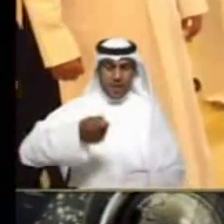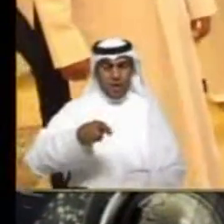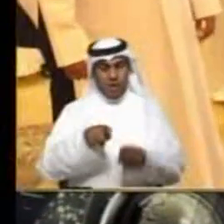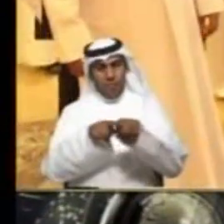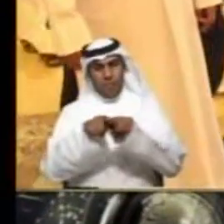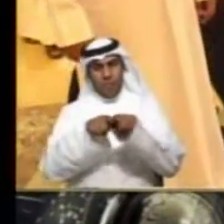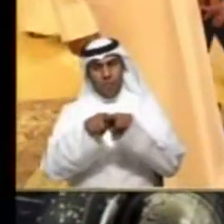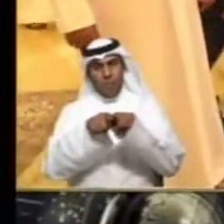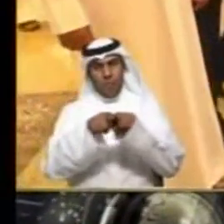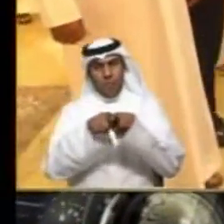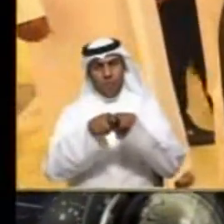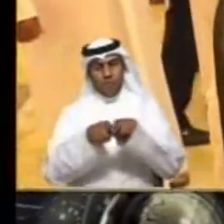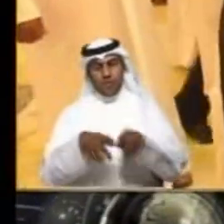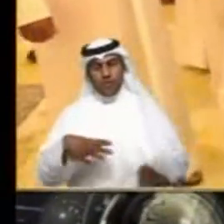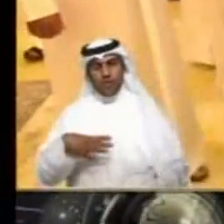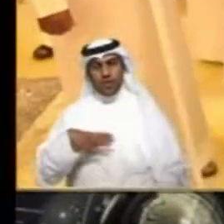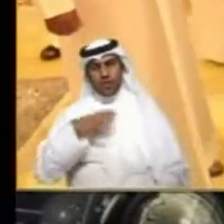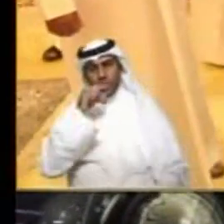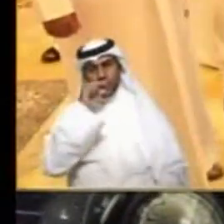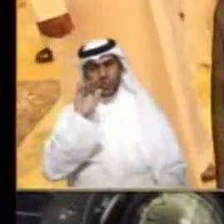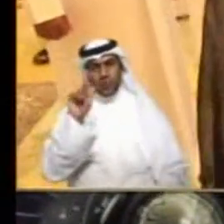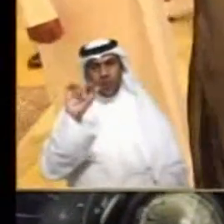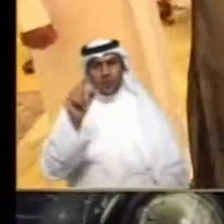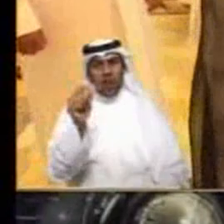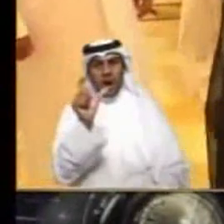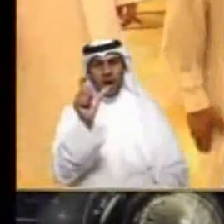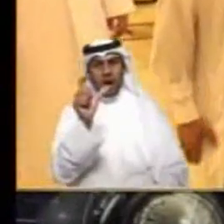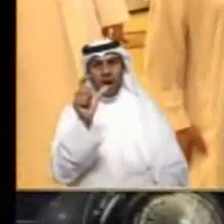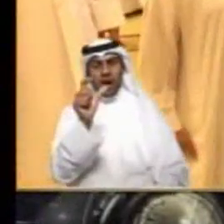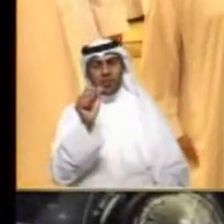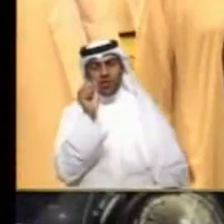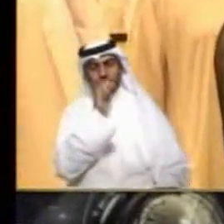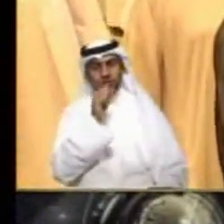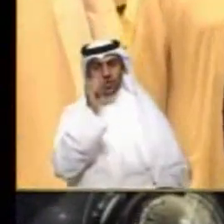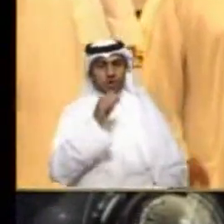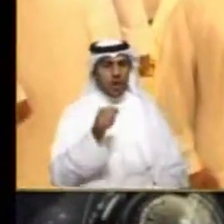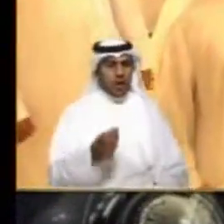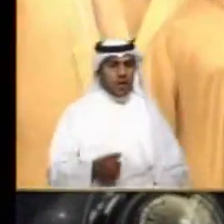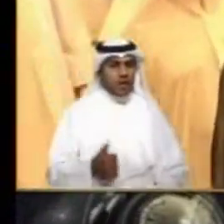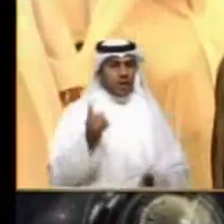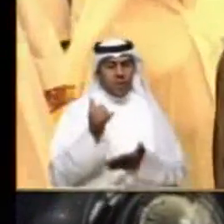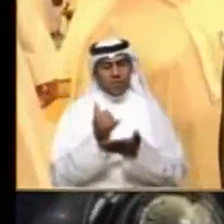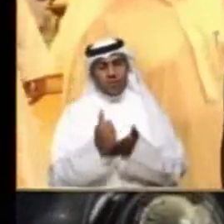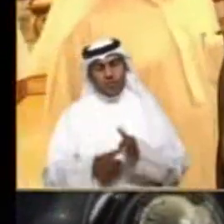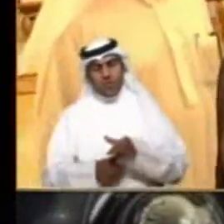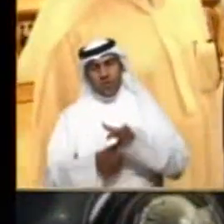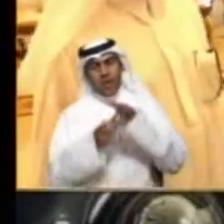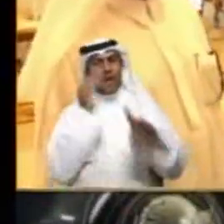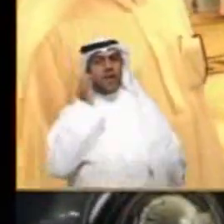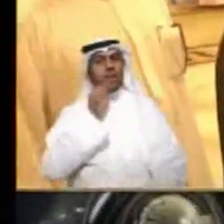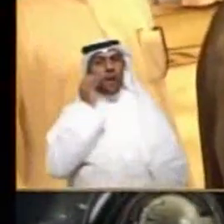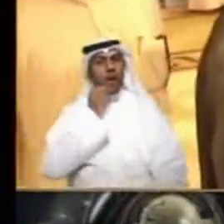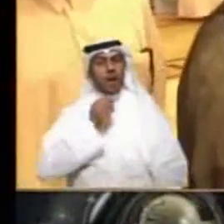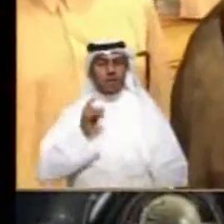لأخيه صاحب السمو الشيخ الدكتور سلطان بن محمد القاسمي عضو المجلس الأعلى حاكم الشارقة في